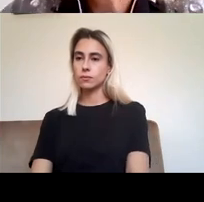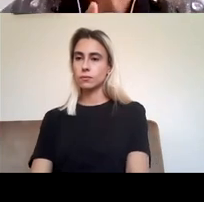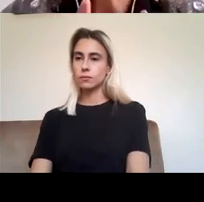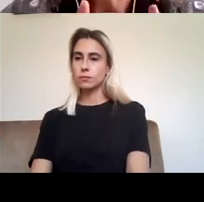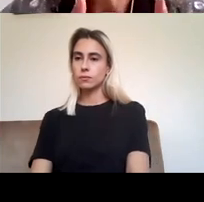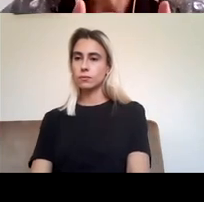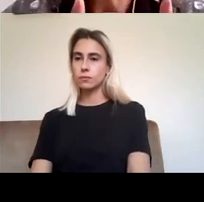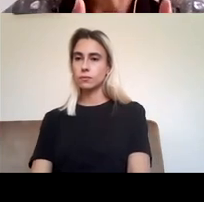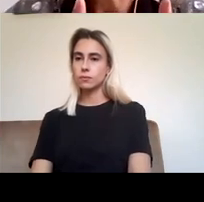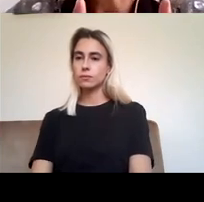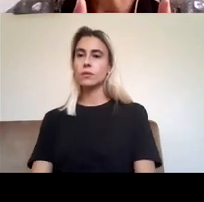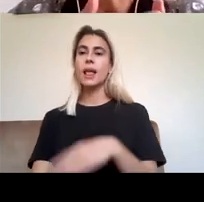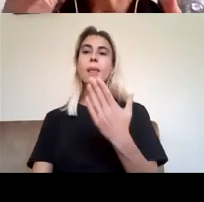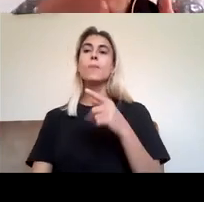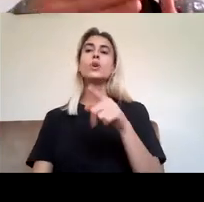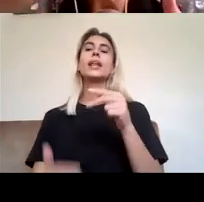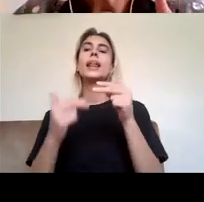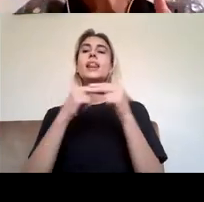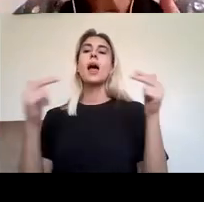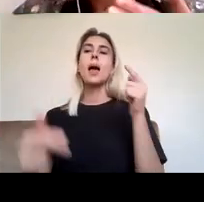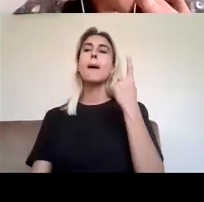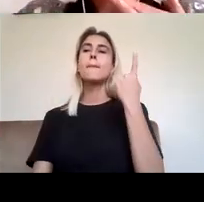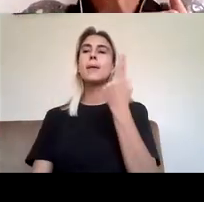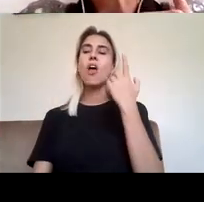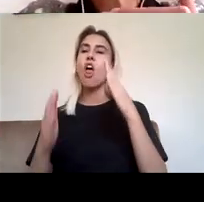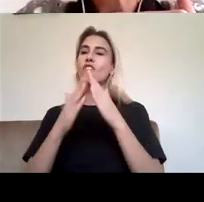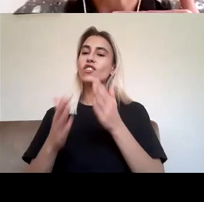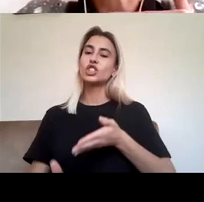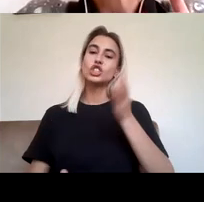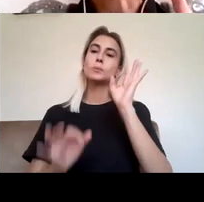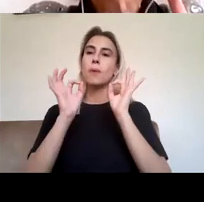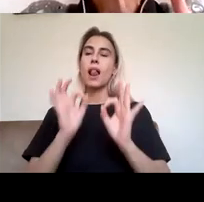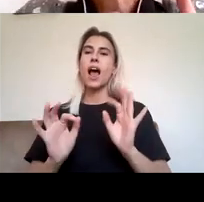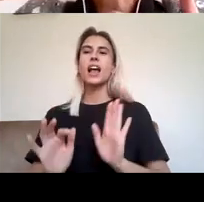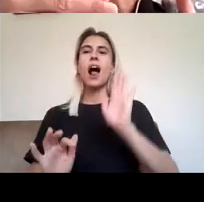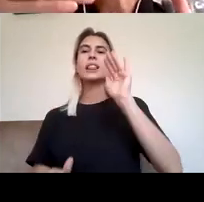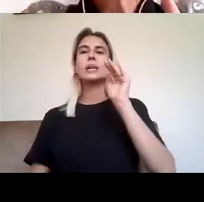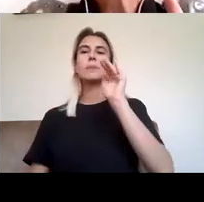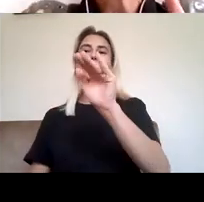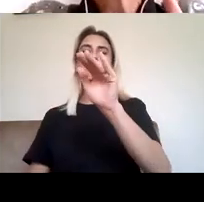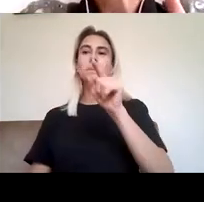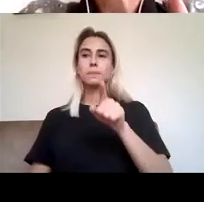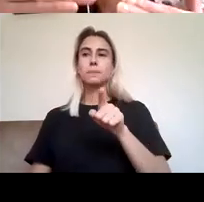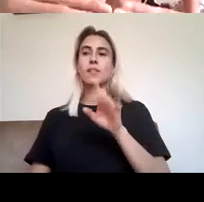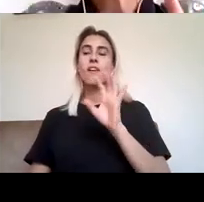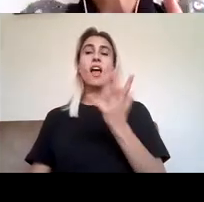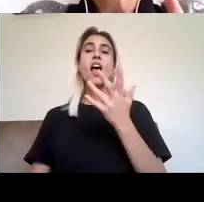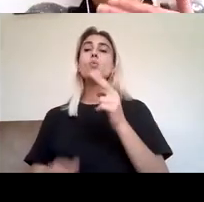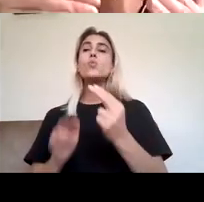Evet, şimdi burada tabii bizim hikayemiz aslında bir evden çıkışla başlayan, kaldırımla başlayan ve ulaşım